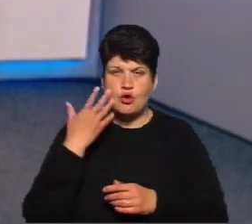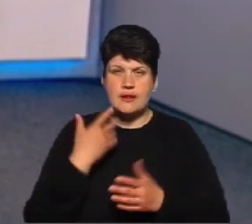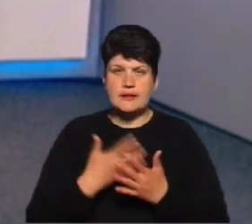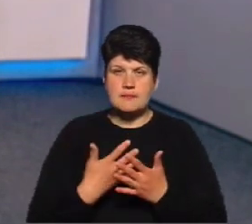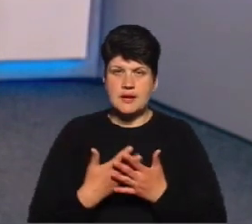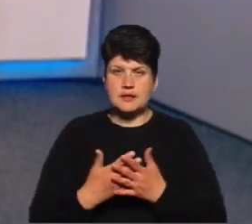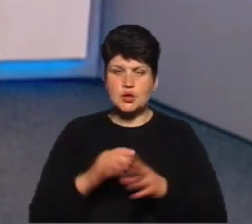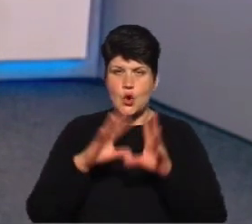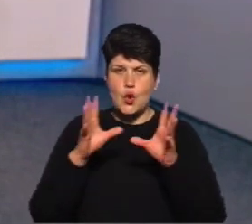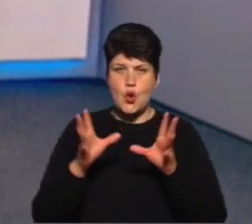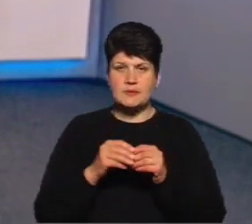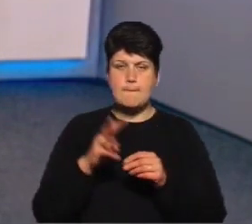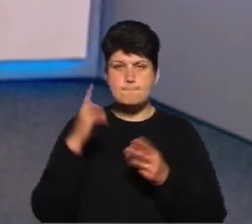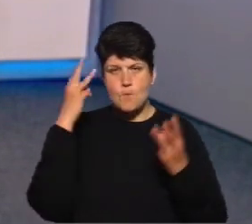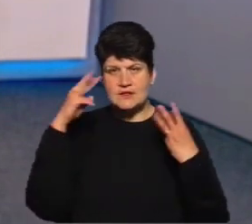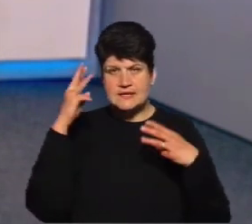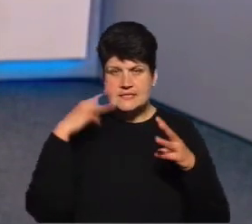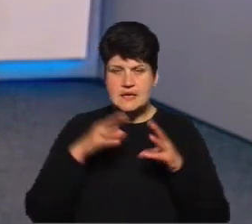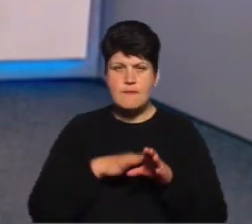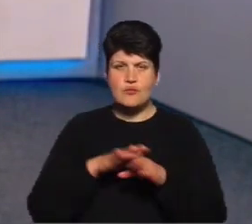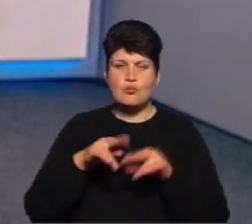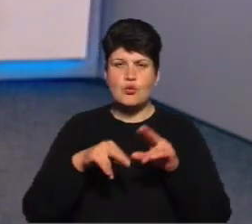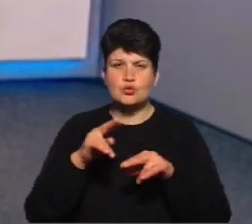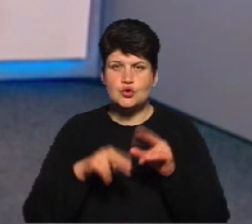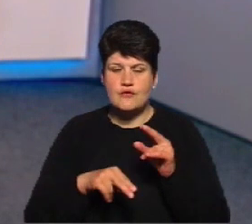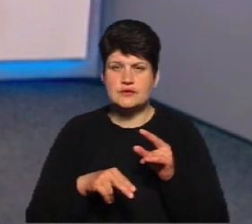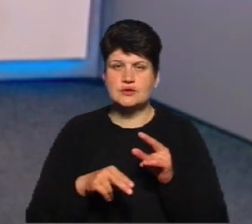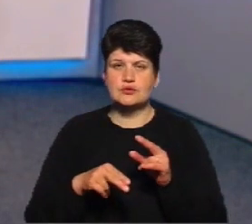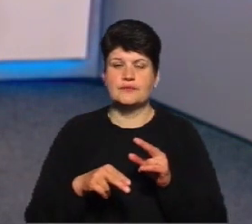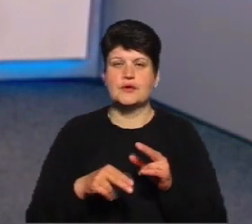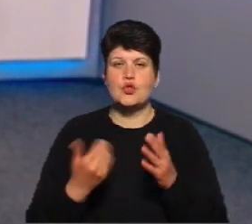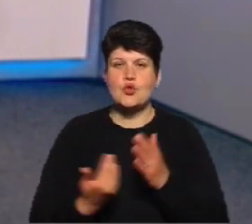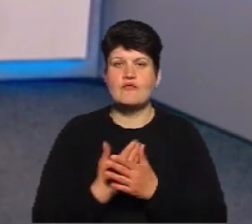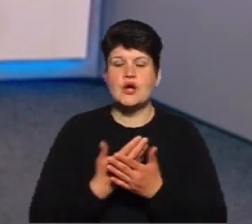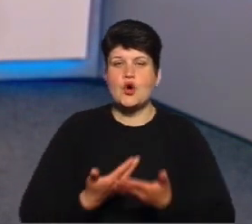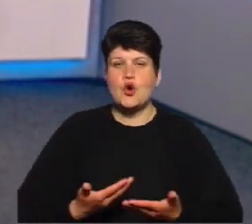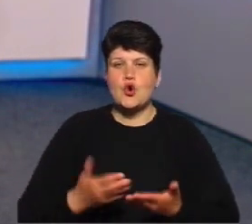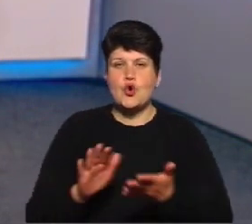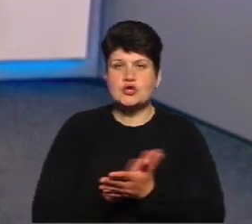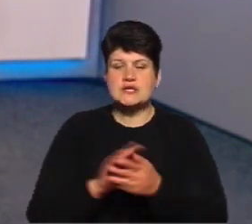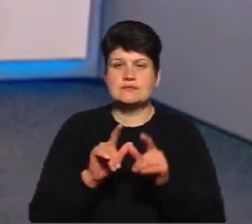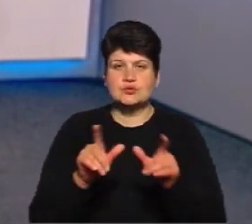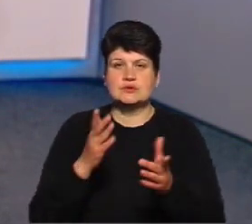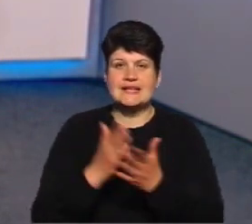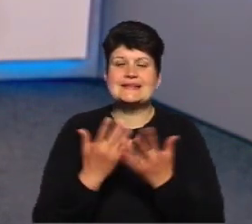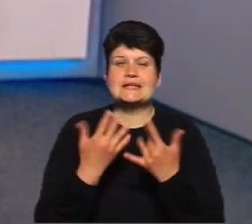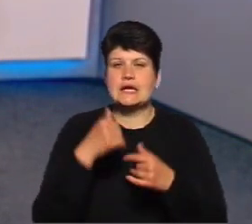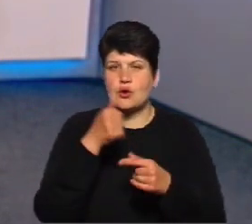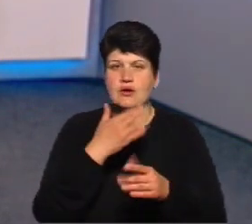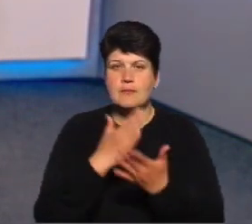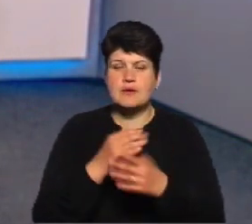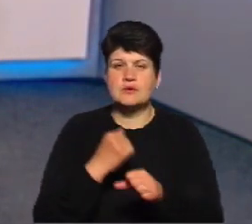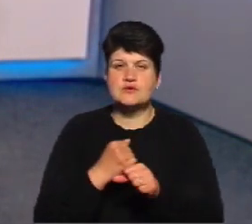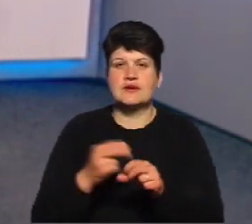комплексна модернізація або повністю побудова нових очисних споруд відбулася, скільки років мають вони працювати, по суті, без